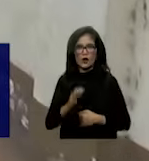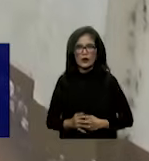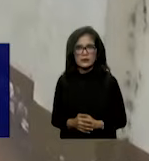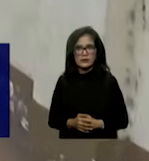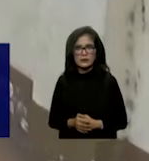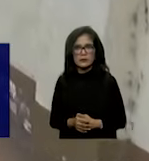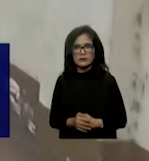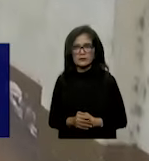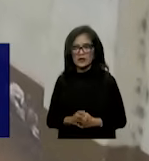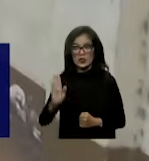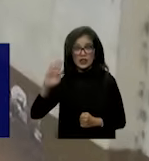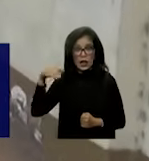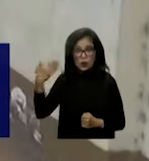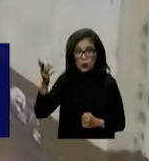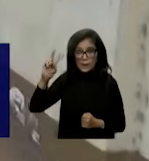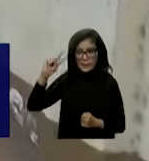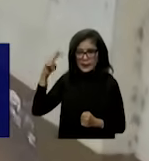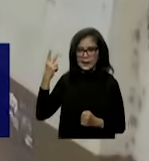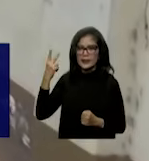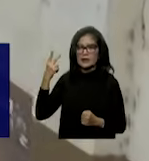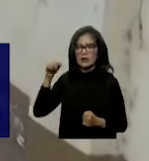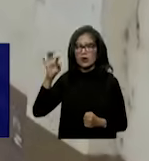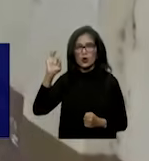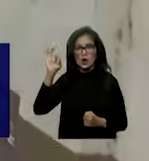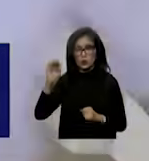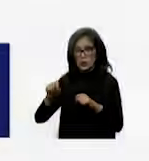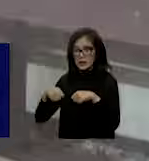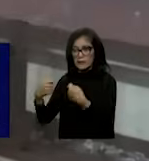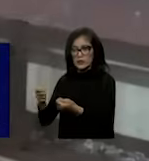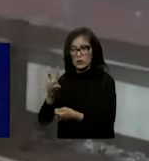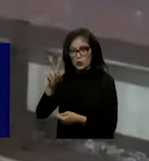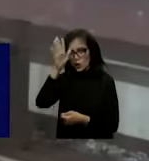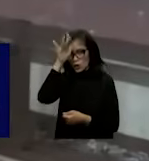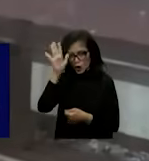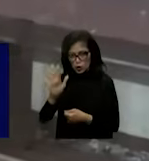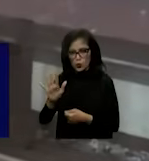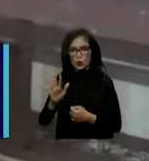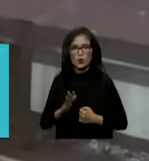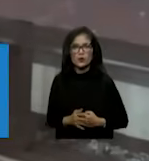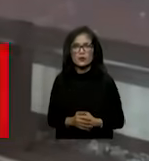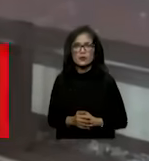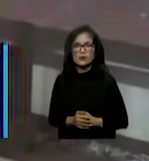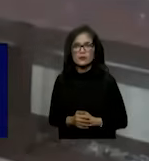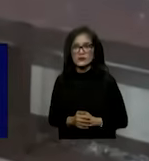Bahkan tahun lalu hanya 2 orang tua memasukkan anaknya ke sekolah ini. Pendaftaran sekolah tetap dibuka